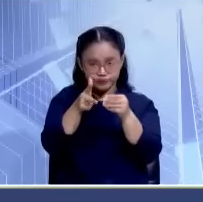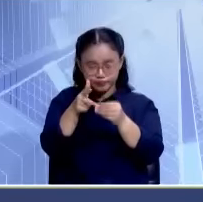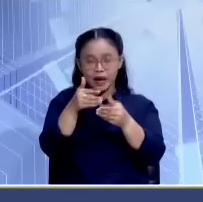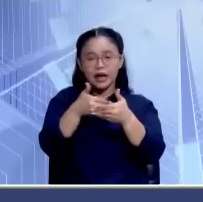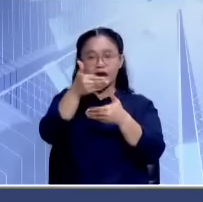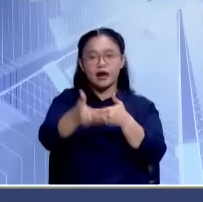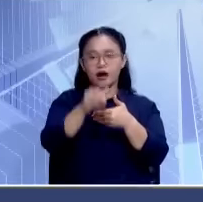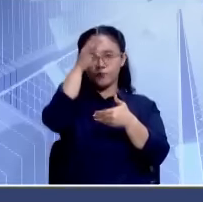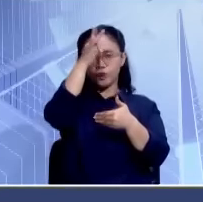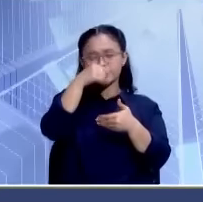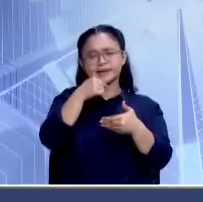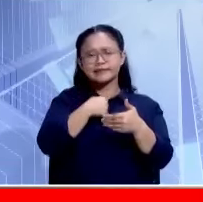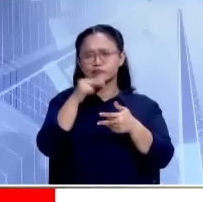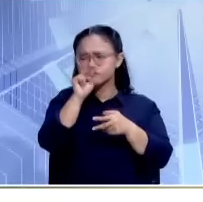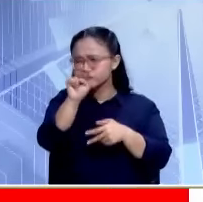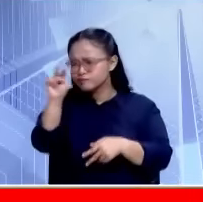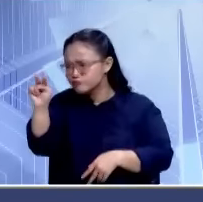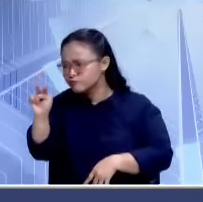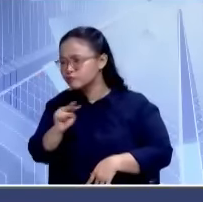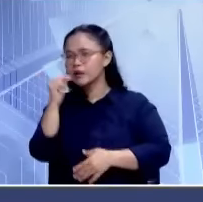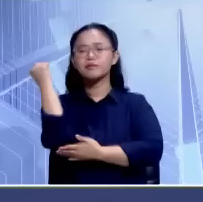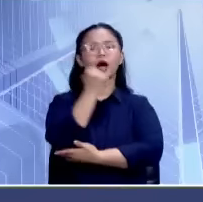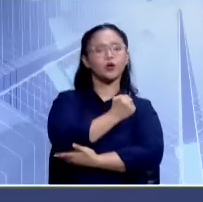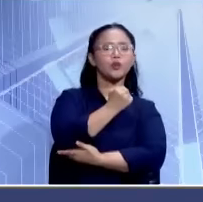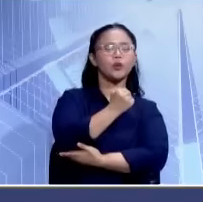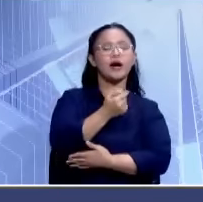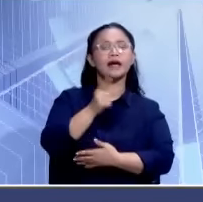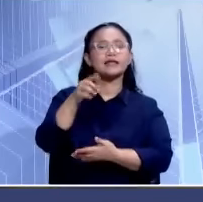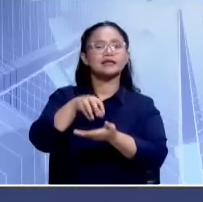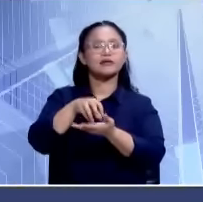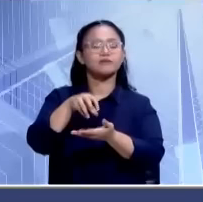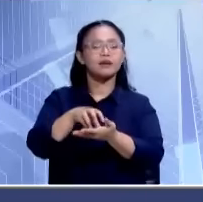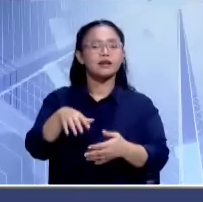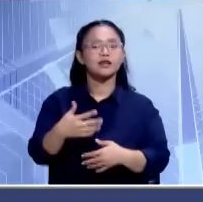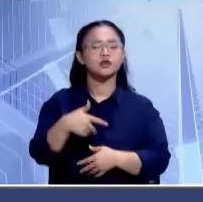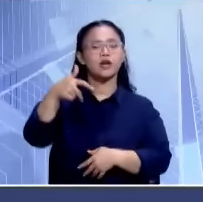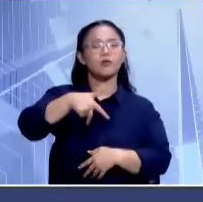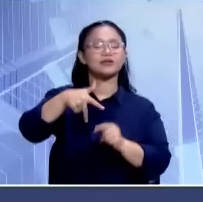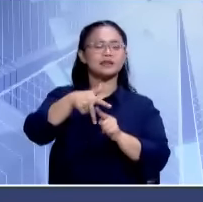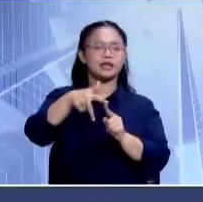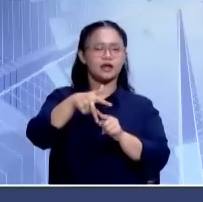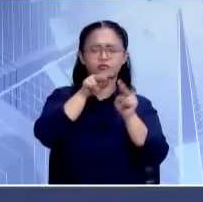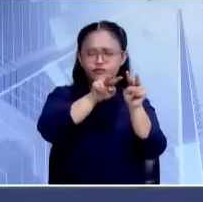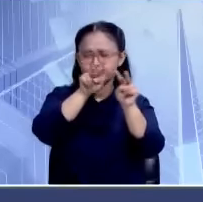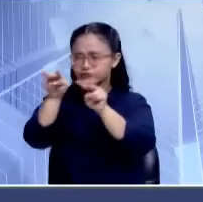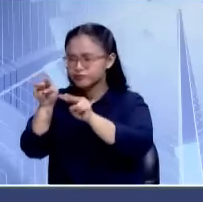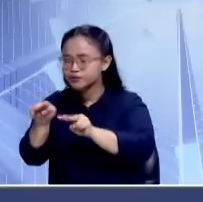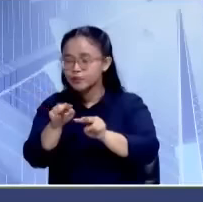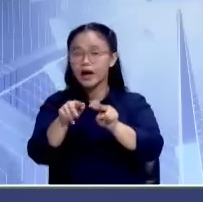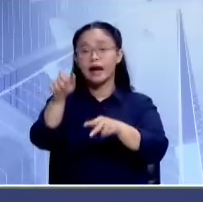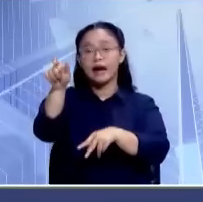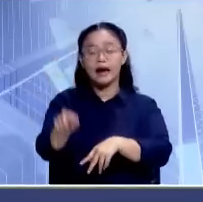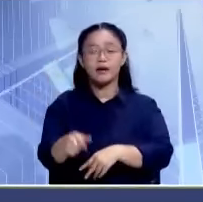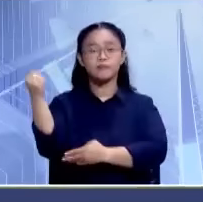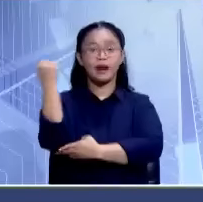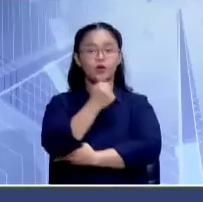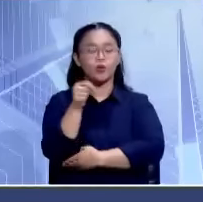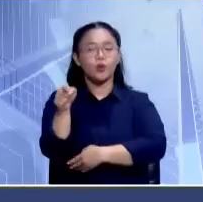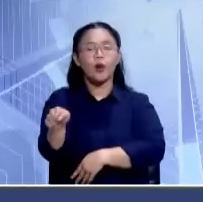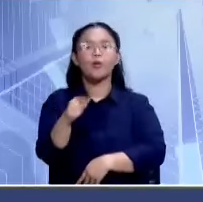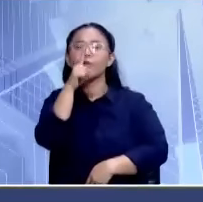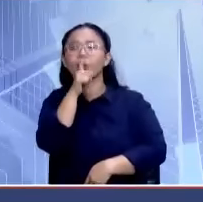Polrestabes Makassar memburu pelaku di persembunyiannya di Kabupaten Nrekang, Sulawesi Selatan. Pelaku sempat kejar-kejaran